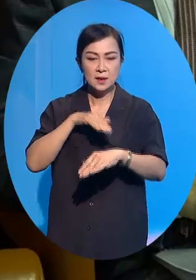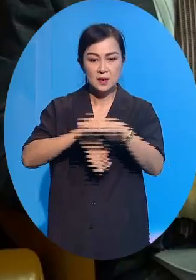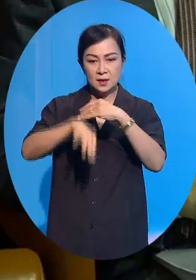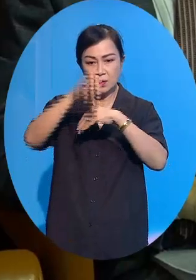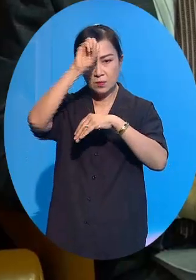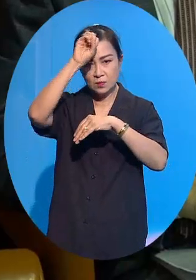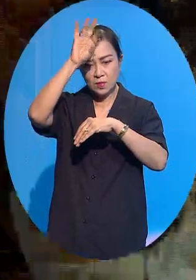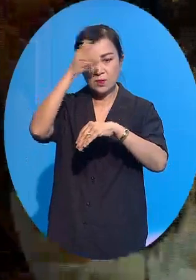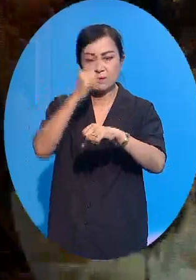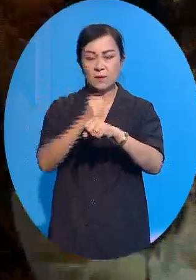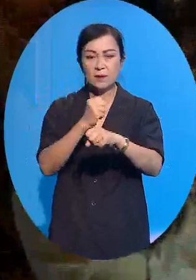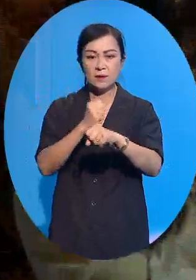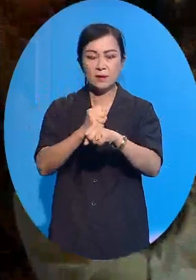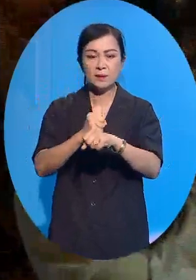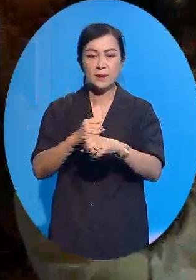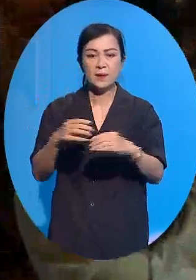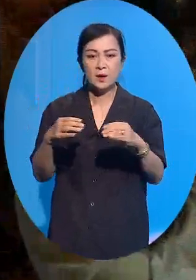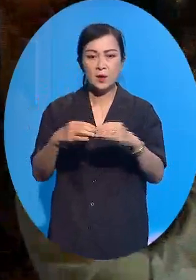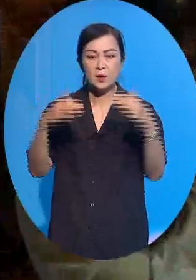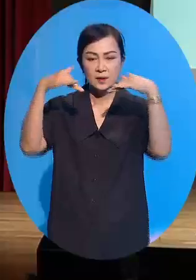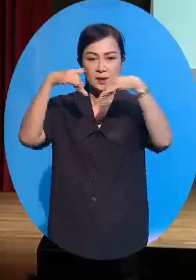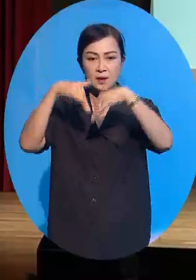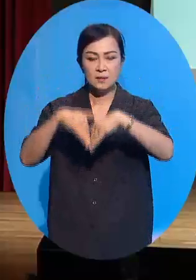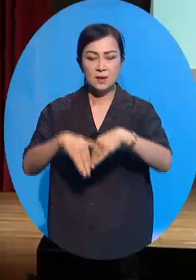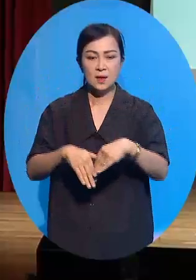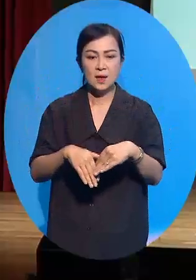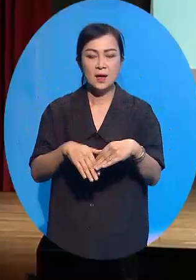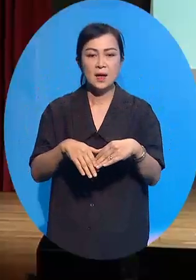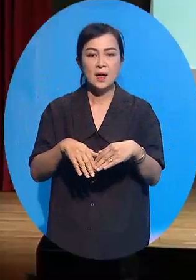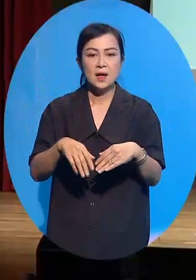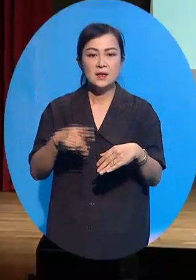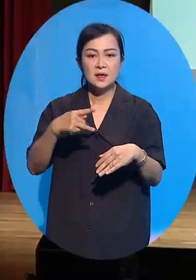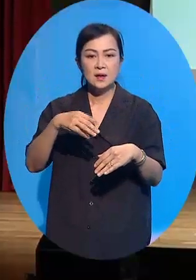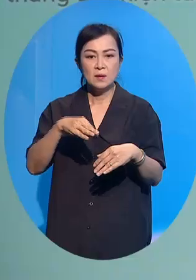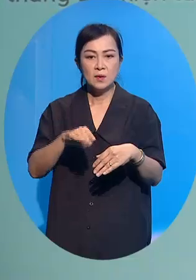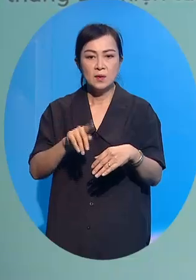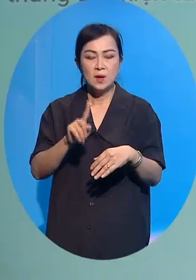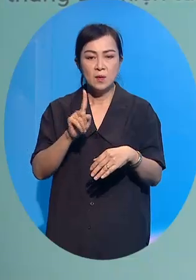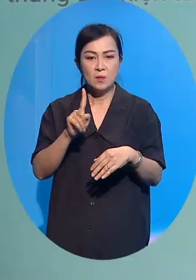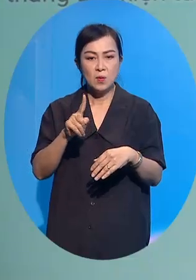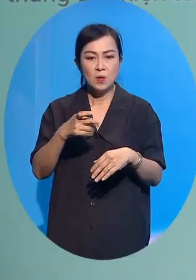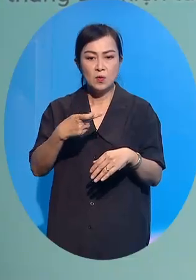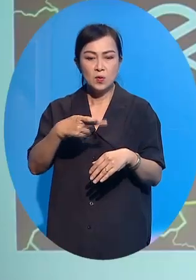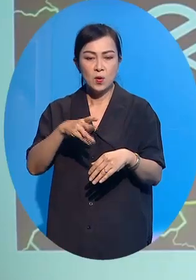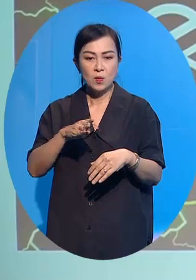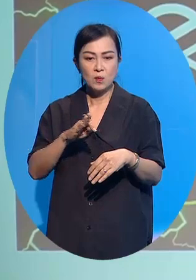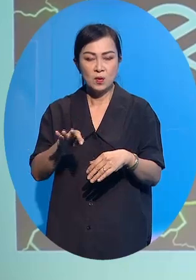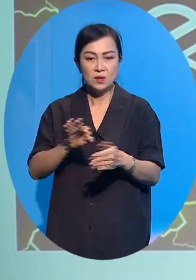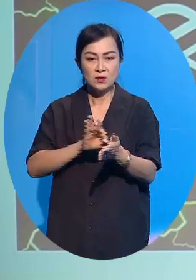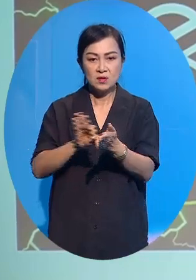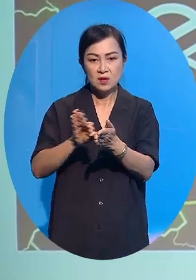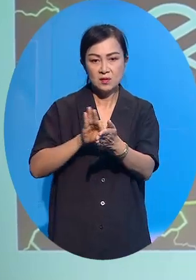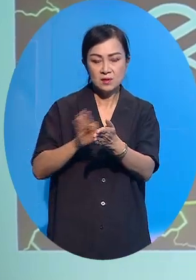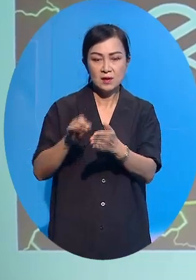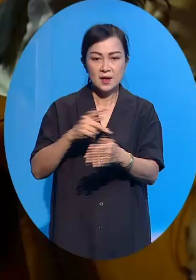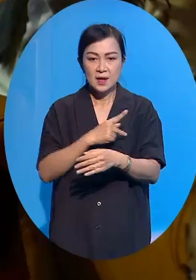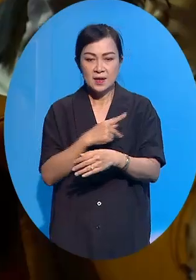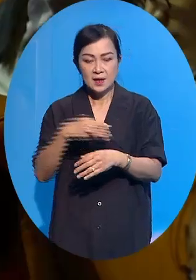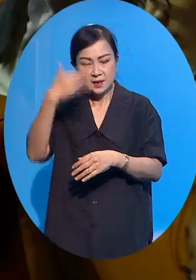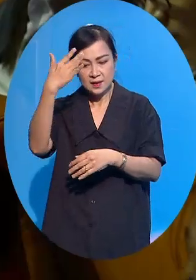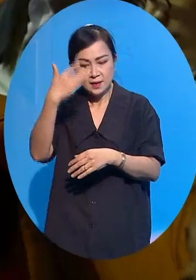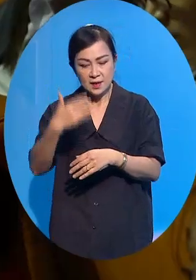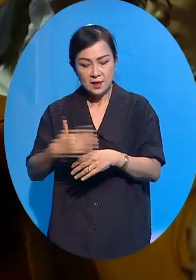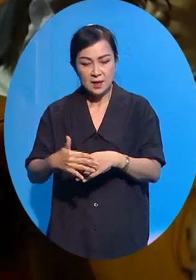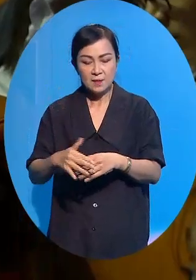đào tạo và việc làm. Hội thảo có sự tham gia dẫn chương trình của Silbot, một robot trí tuệ nhân tạo tân tiến, và các khách mời có thể trải nghiệm